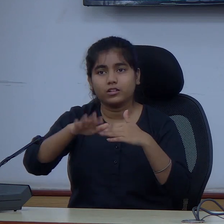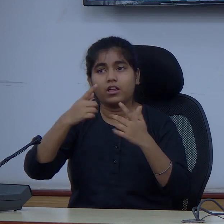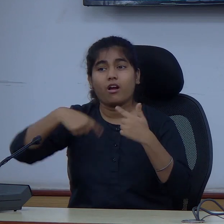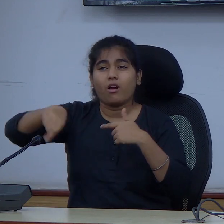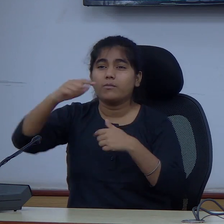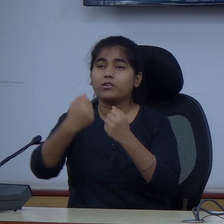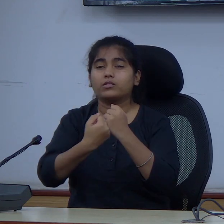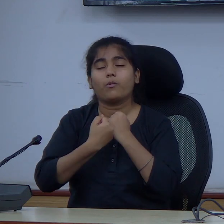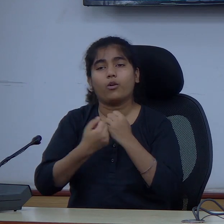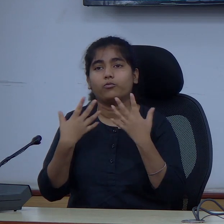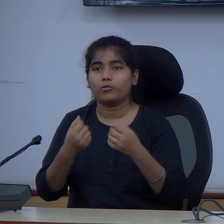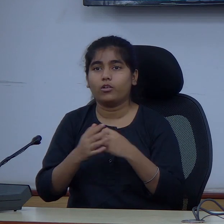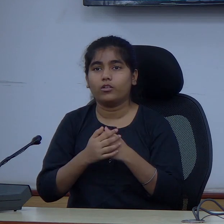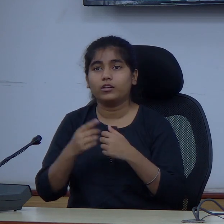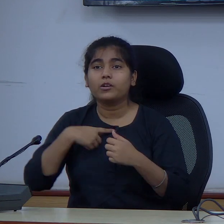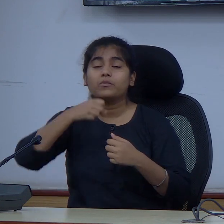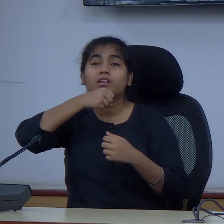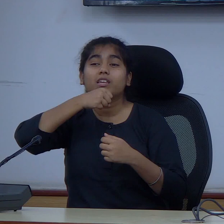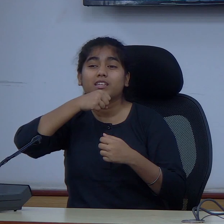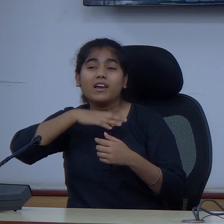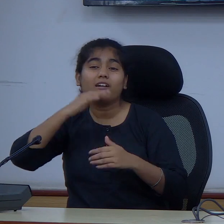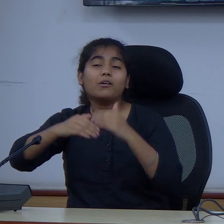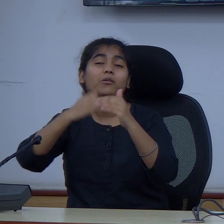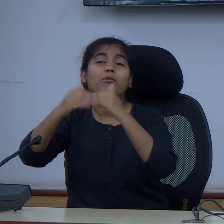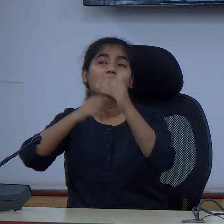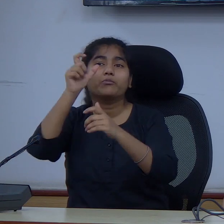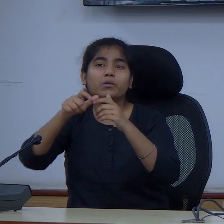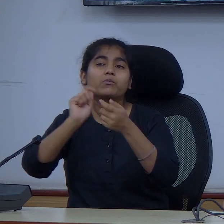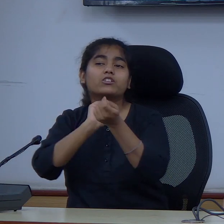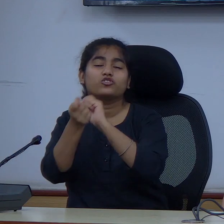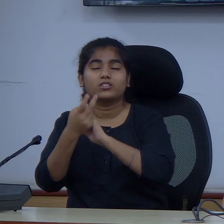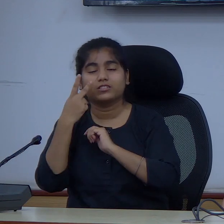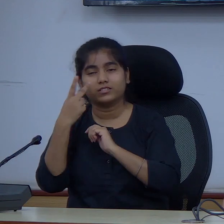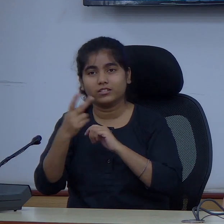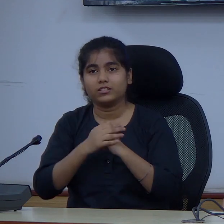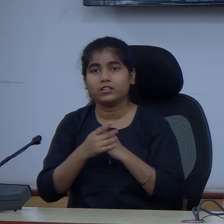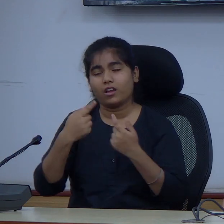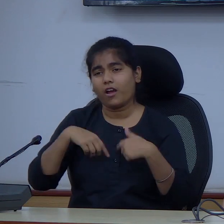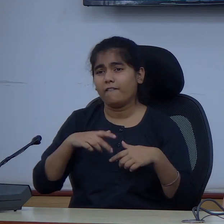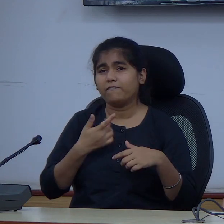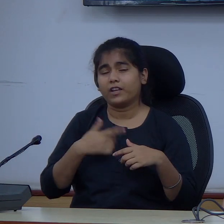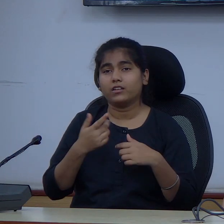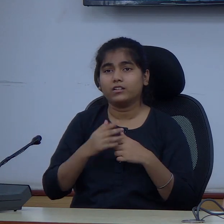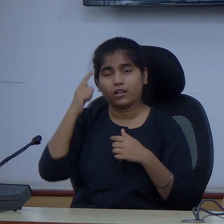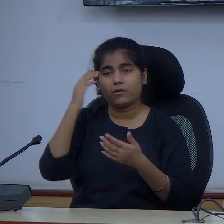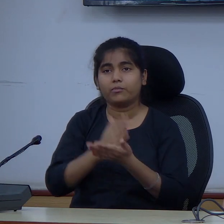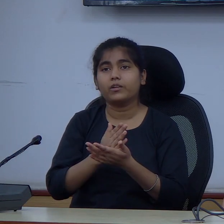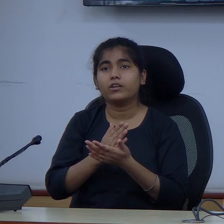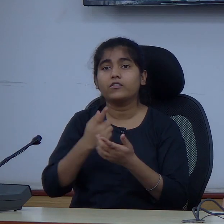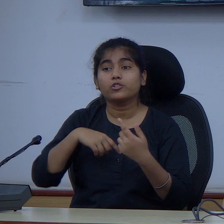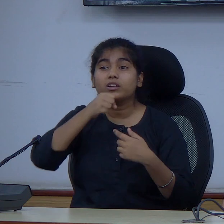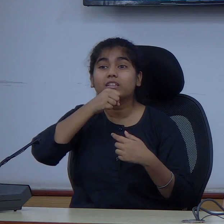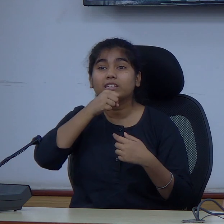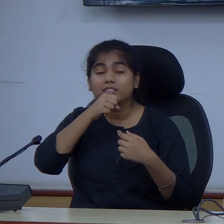बना दिए गए हैं। तो मुहिम जारी है, शुरुआत हो चुकी है, आप सबका साथ चाहिए कि हम अपनी